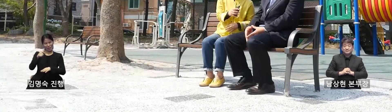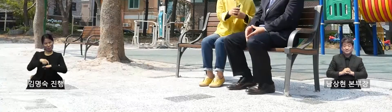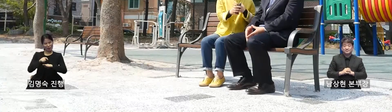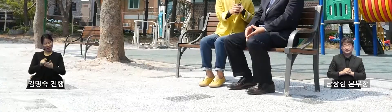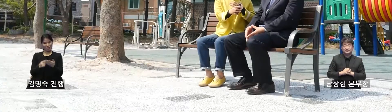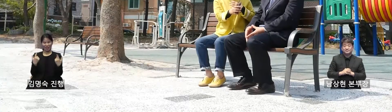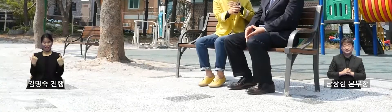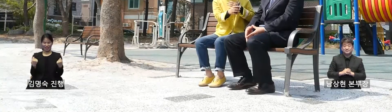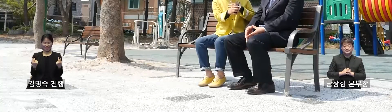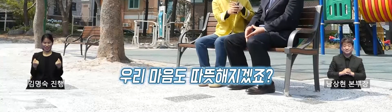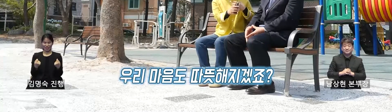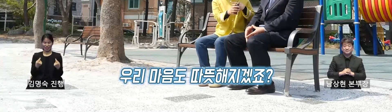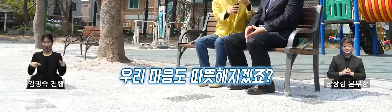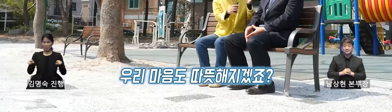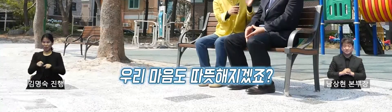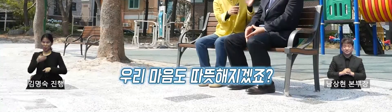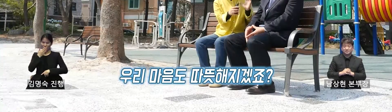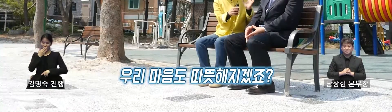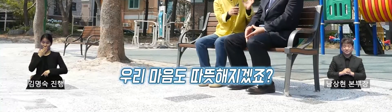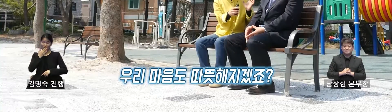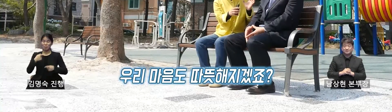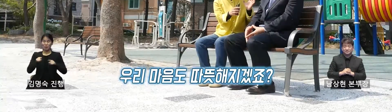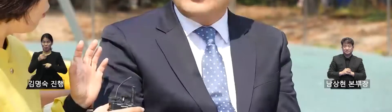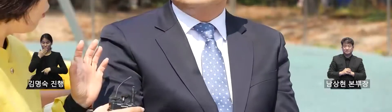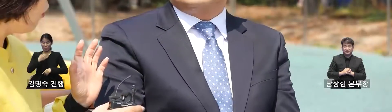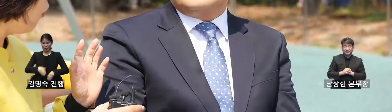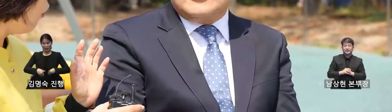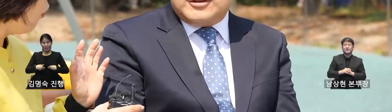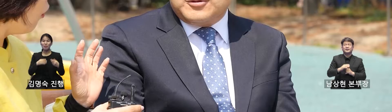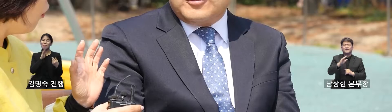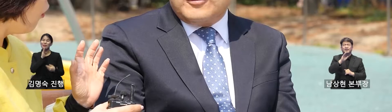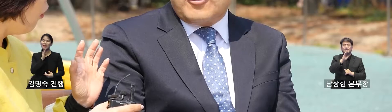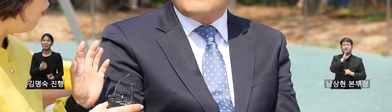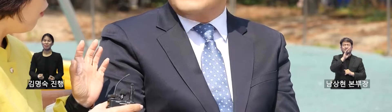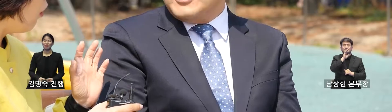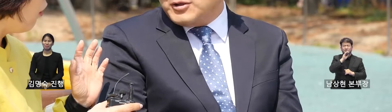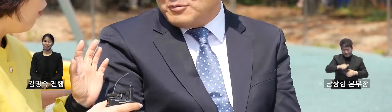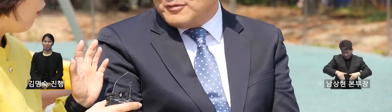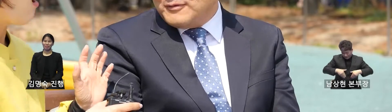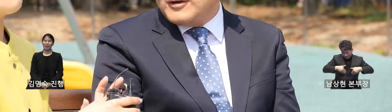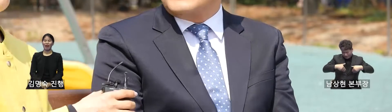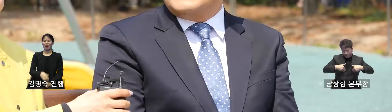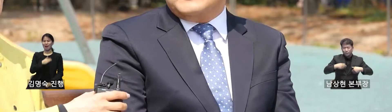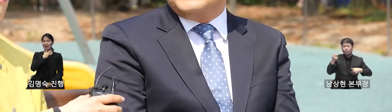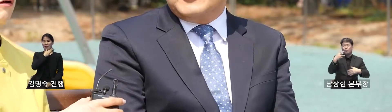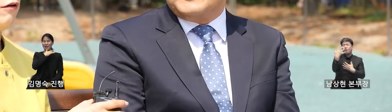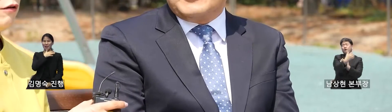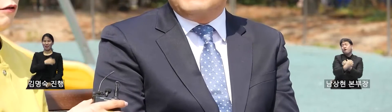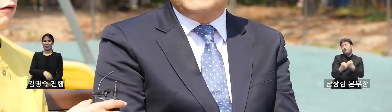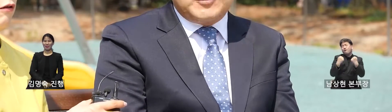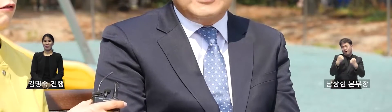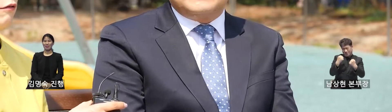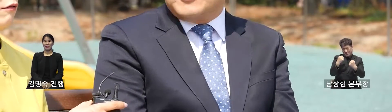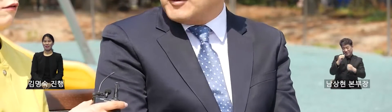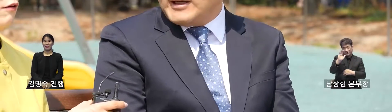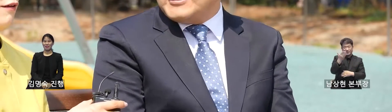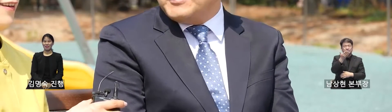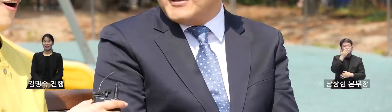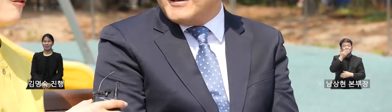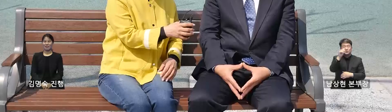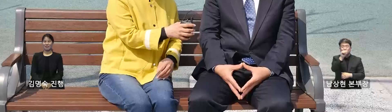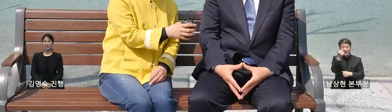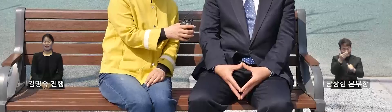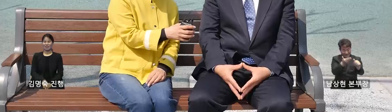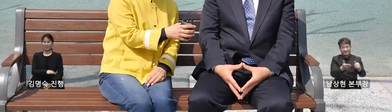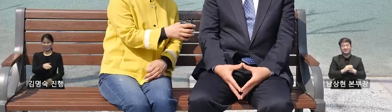마음과 같이 먹으면 우리 저희들의 마음도 좀 따뜻해지겠죠? 네, 따뜻해지고 건강해지고 그렇게 하는 음식으로 한번 소개해드리도록